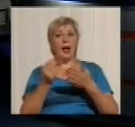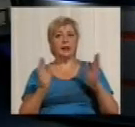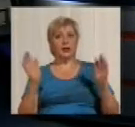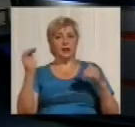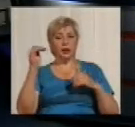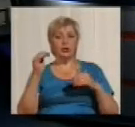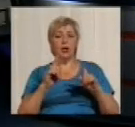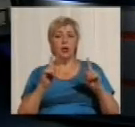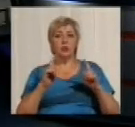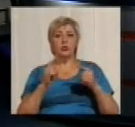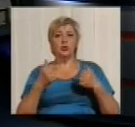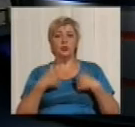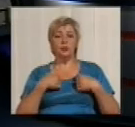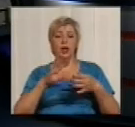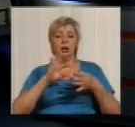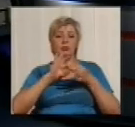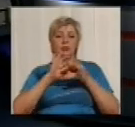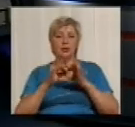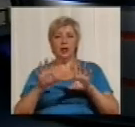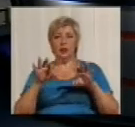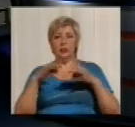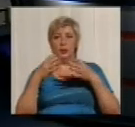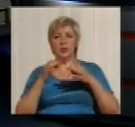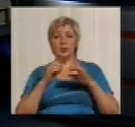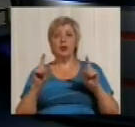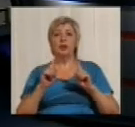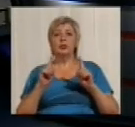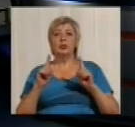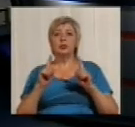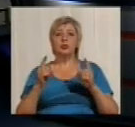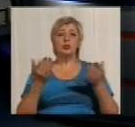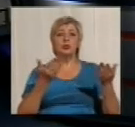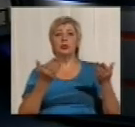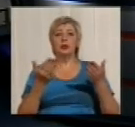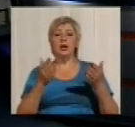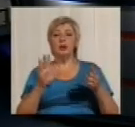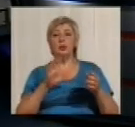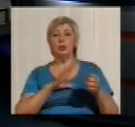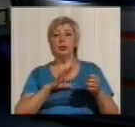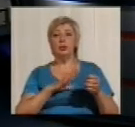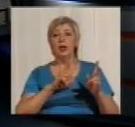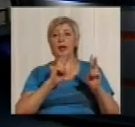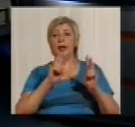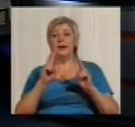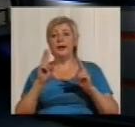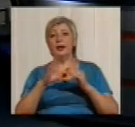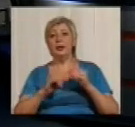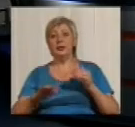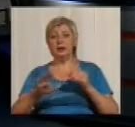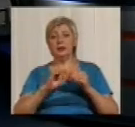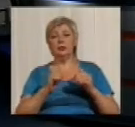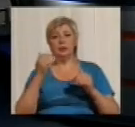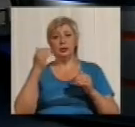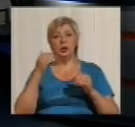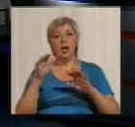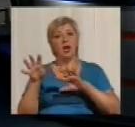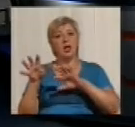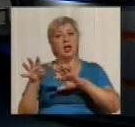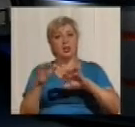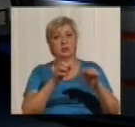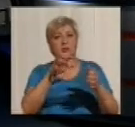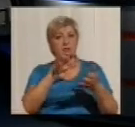нам конкретно і детально пояснили, що тут було, що де має бути, яка територія, на вашу думку, незаконно відчужена, пані